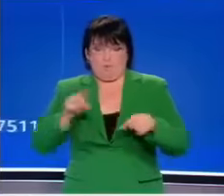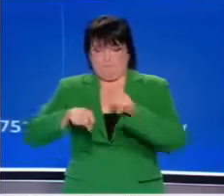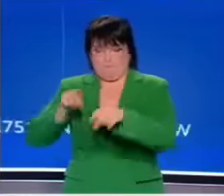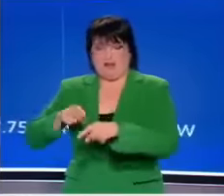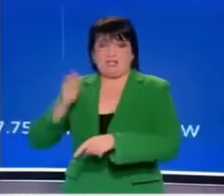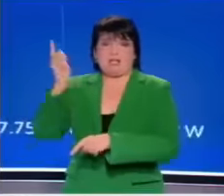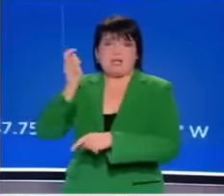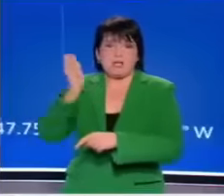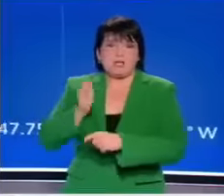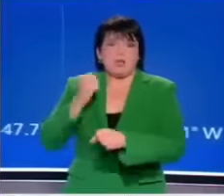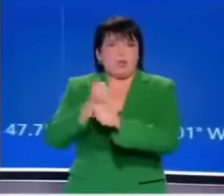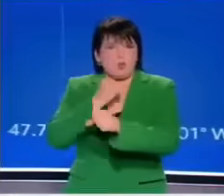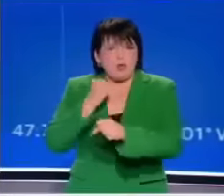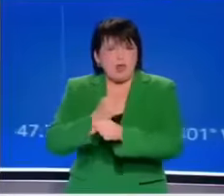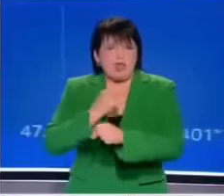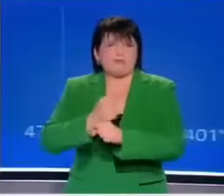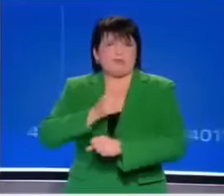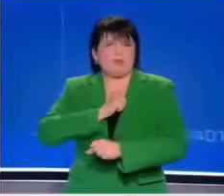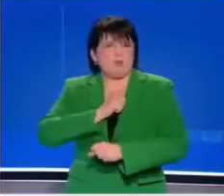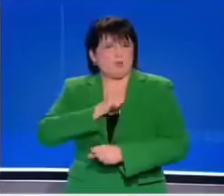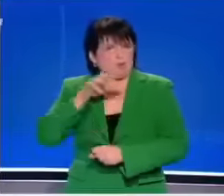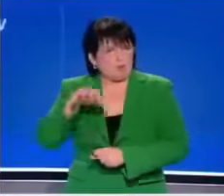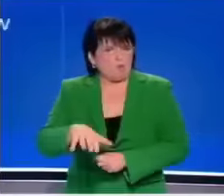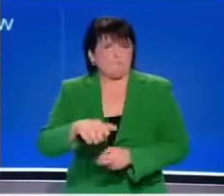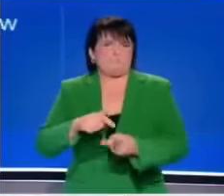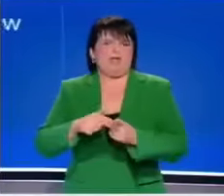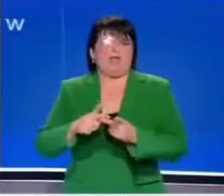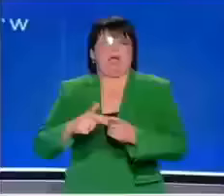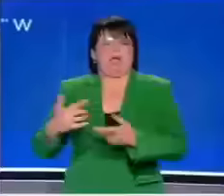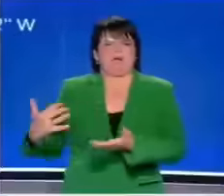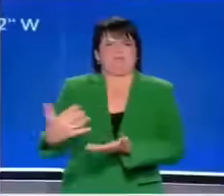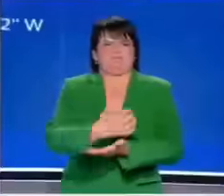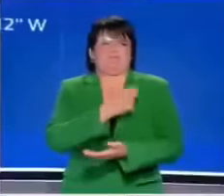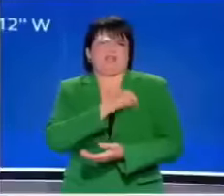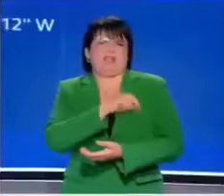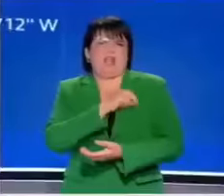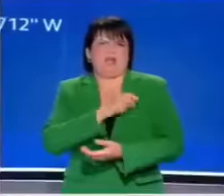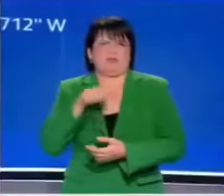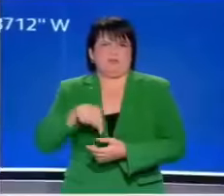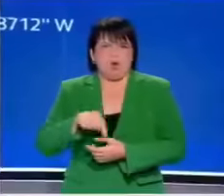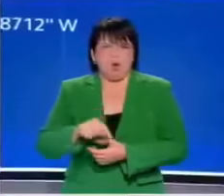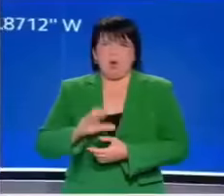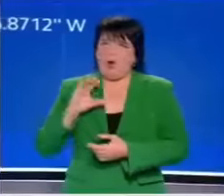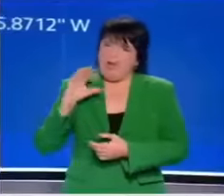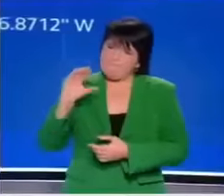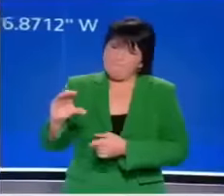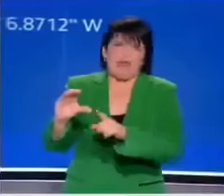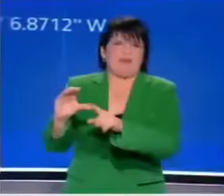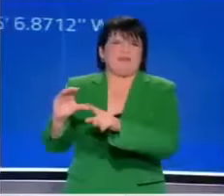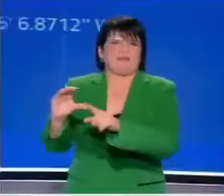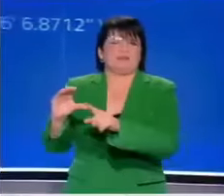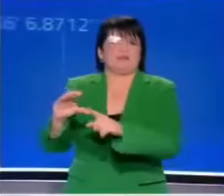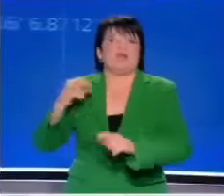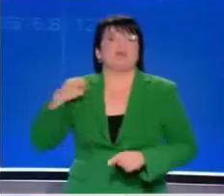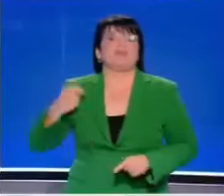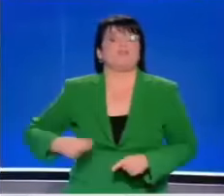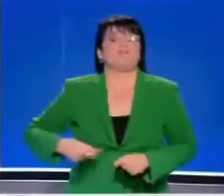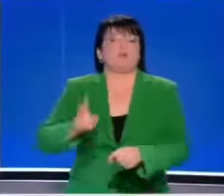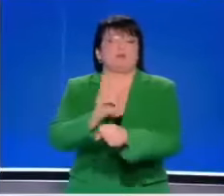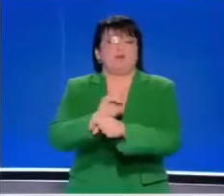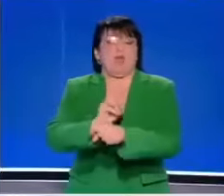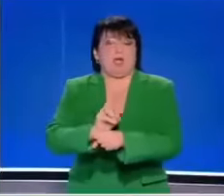πάρει υποτροφίες έχουμε δουλέψει στον ιδιωτικό τομέα τα κέρδη τα οποία έχω βγάλει για τους επενδυτές μου είναι δημόσια